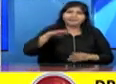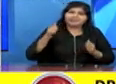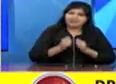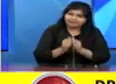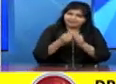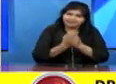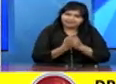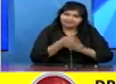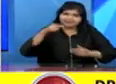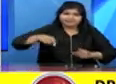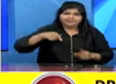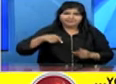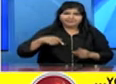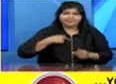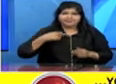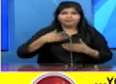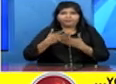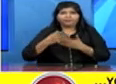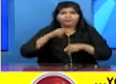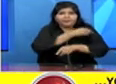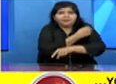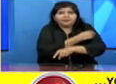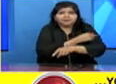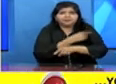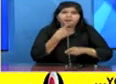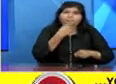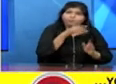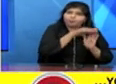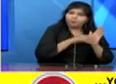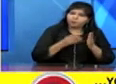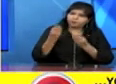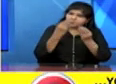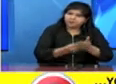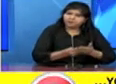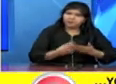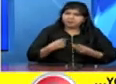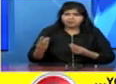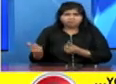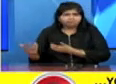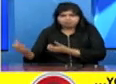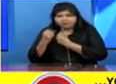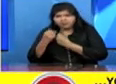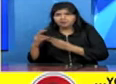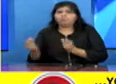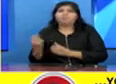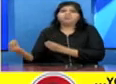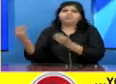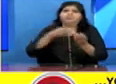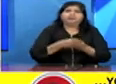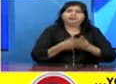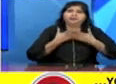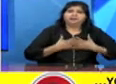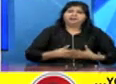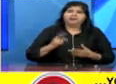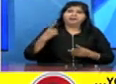है। आपने दिया हुआ सारा हॉस्पिटल को जो भी आप सपोर्ट कर रहे हैं, जो भी चीज़ हम मांग रहे हैं, आप सब प्रोवाइड कर रहे हैं। तो हम लोग बिल्कुल